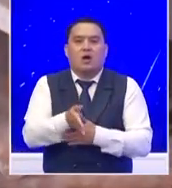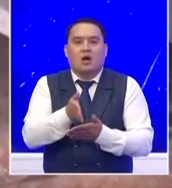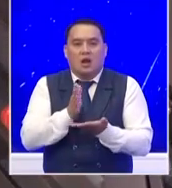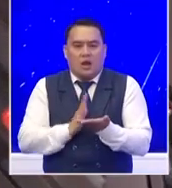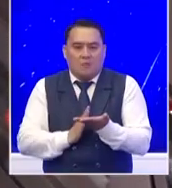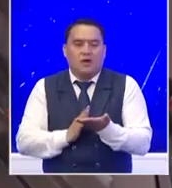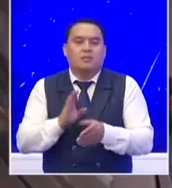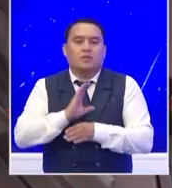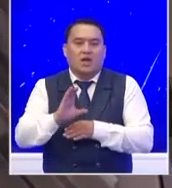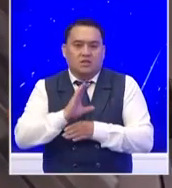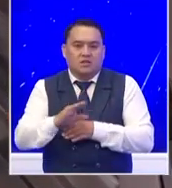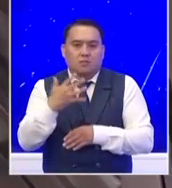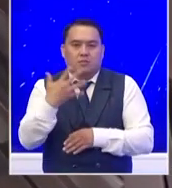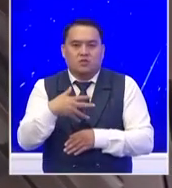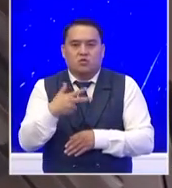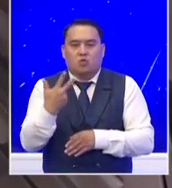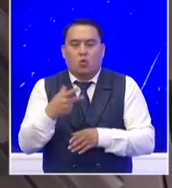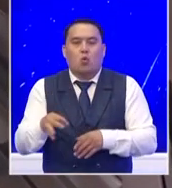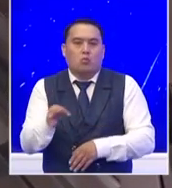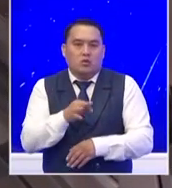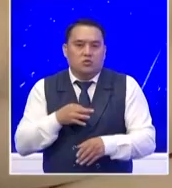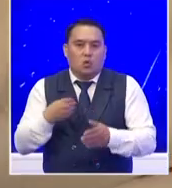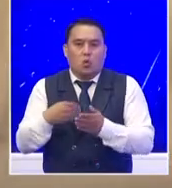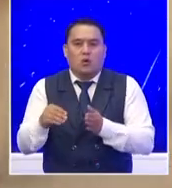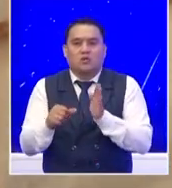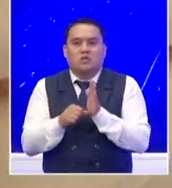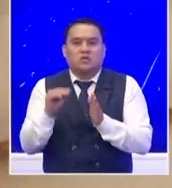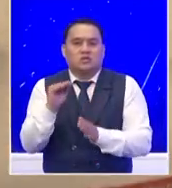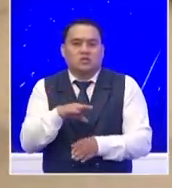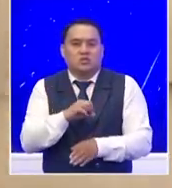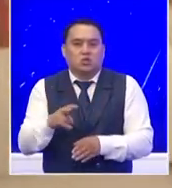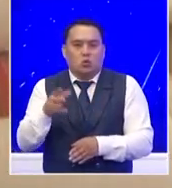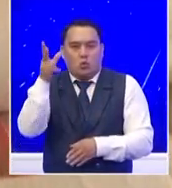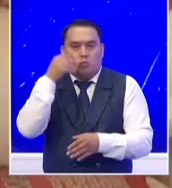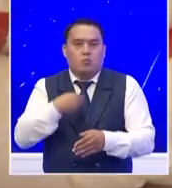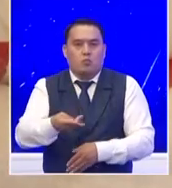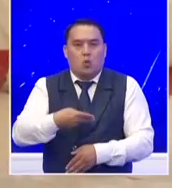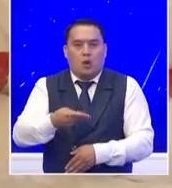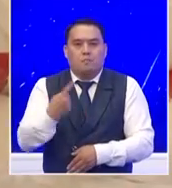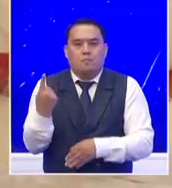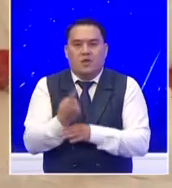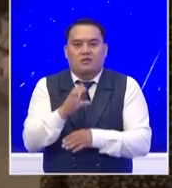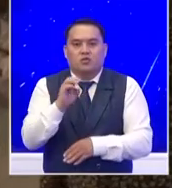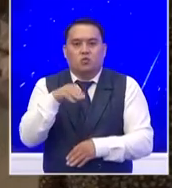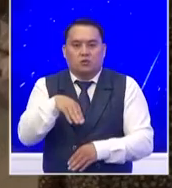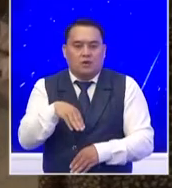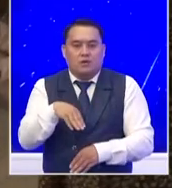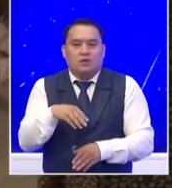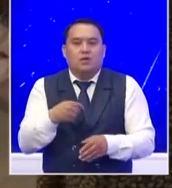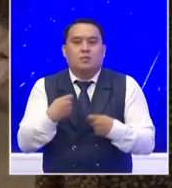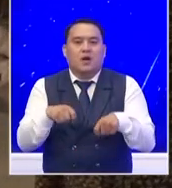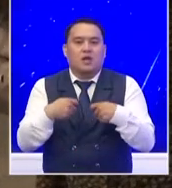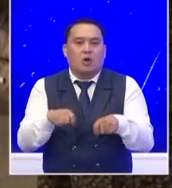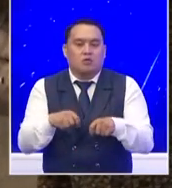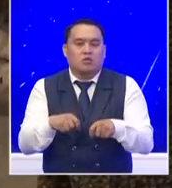его производство для 53 пекарен области приобретено 6 тысяч тонн пшеничной муки первого сорта. К слову, отпускная цена для